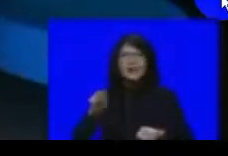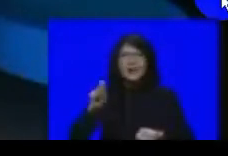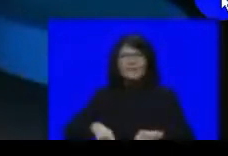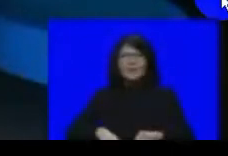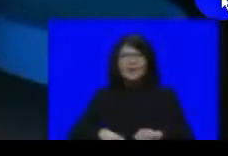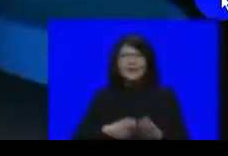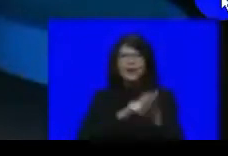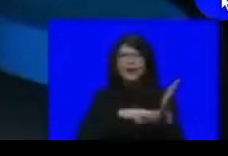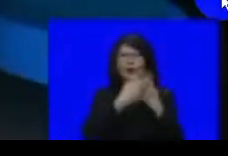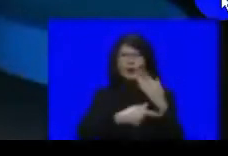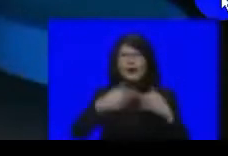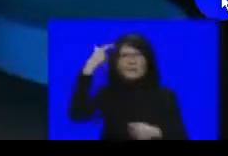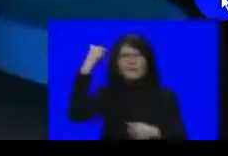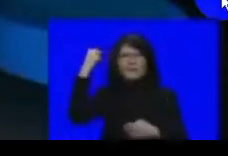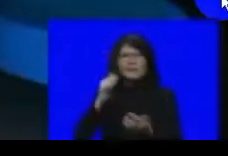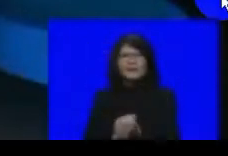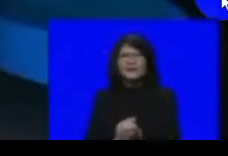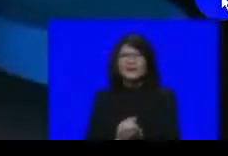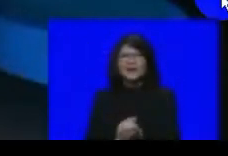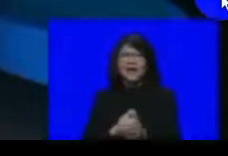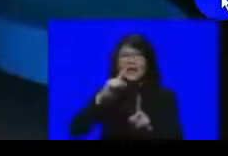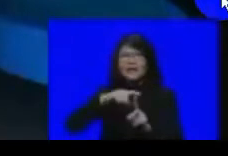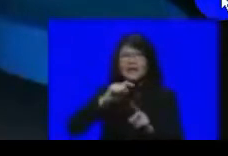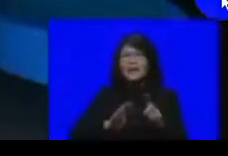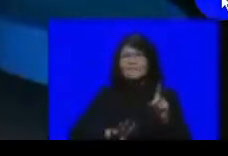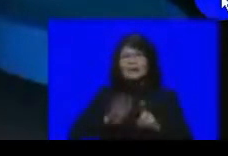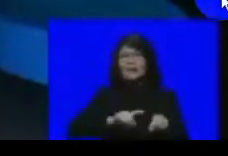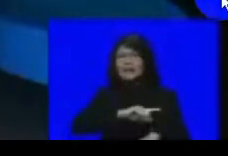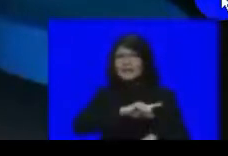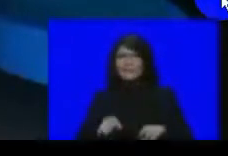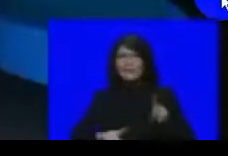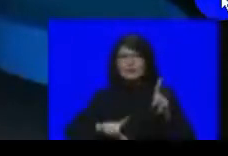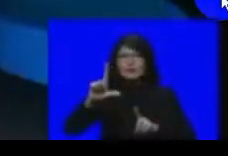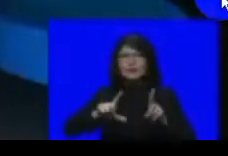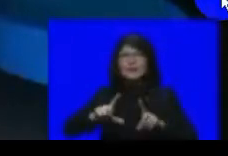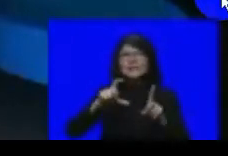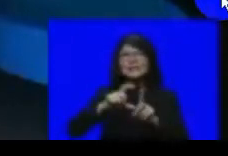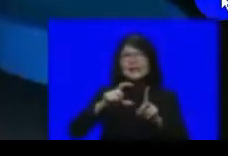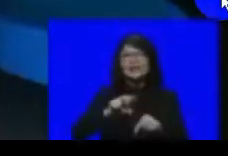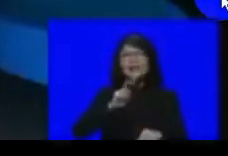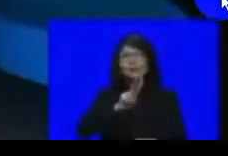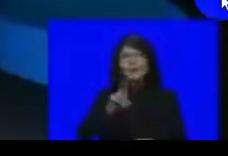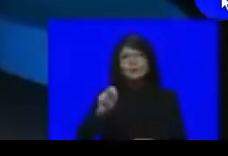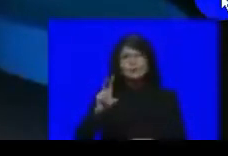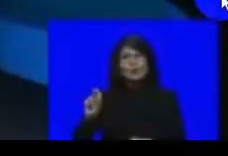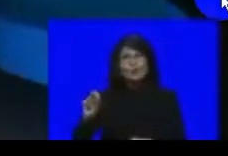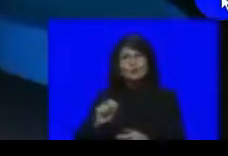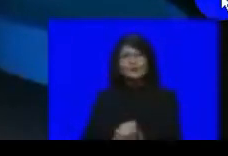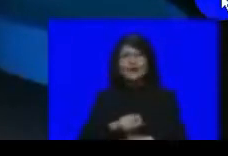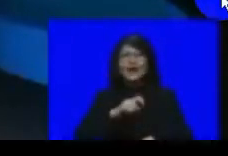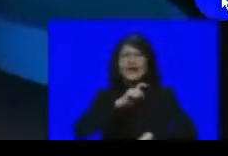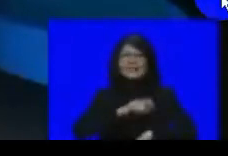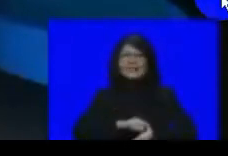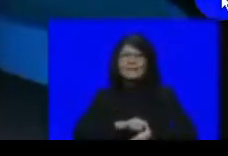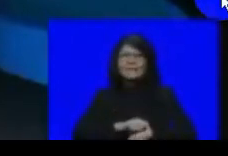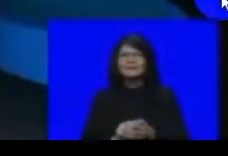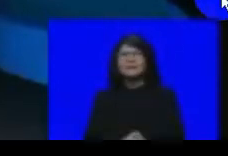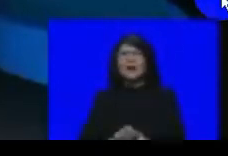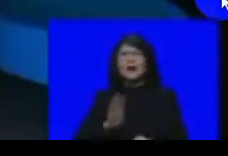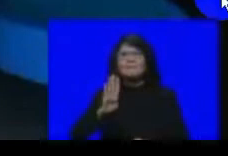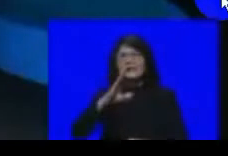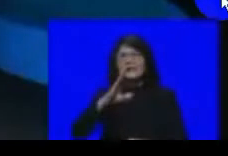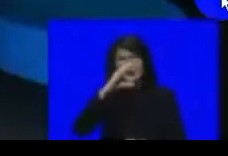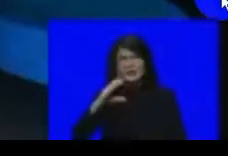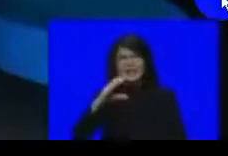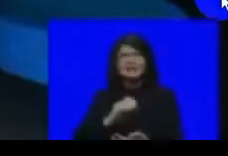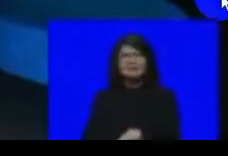akun pembelajaran yang akan berlangsung dari tanggal 14 hingga 17 Desember 2020 pukul 16 waktu